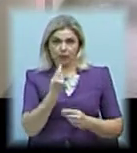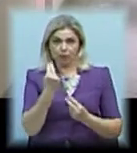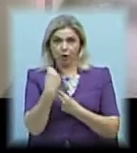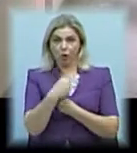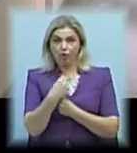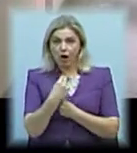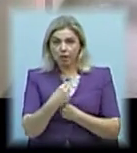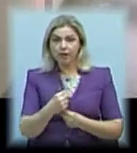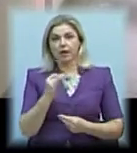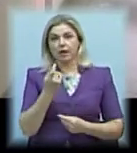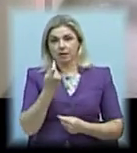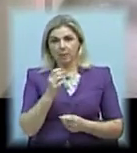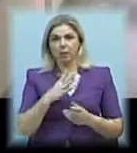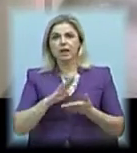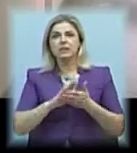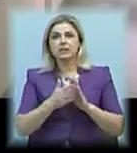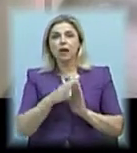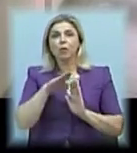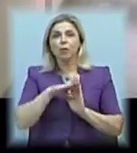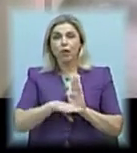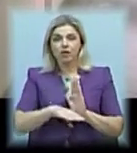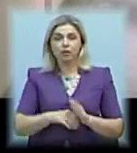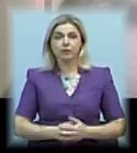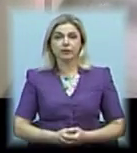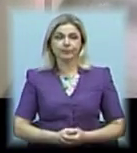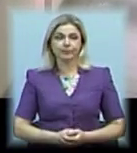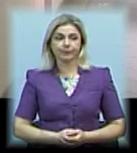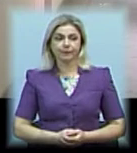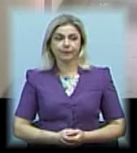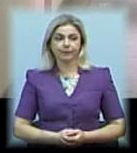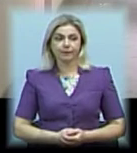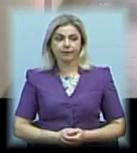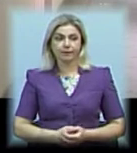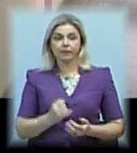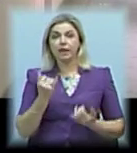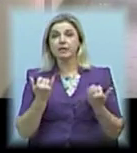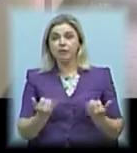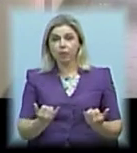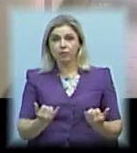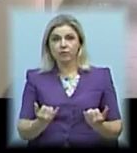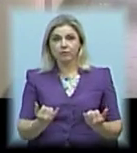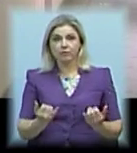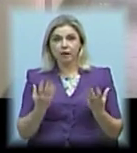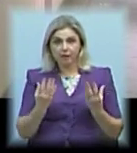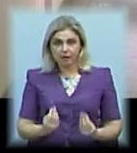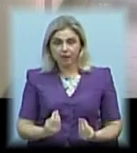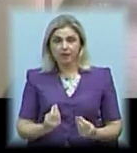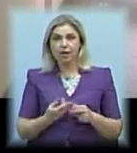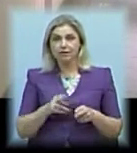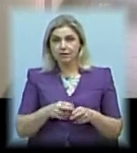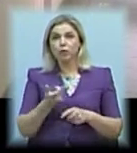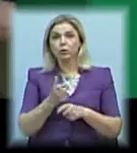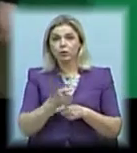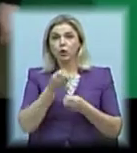підлікували, бо трошки стан мій погіршився, і на сьогоднішній день все дуже